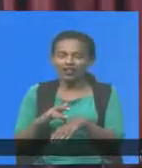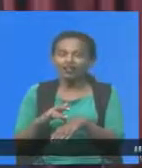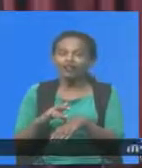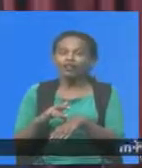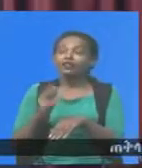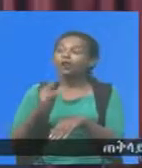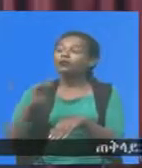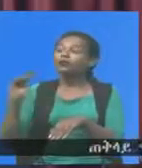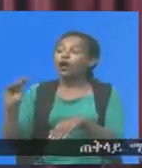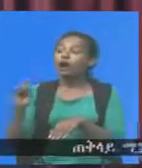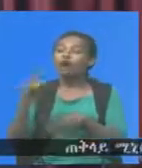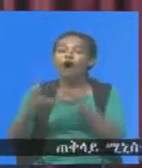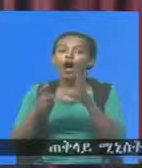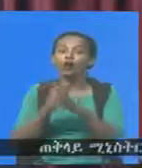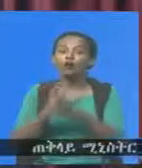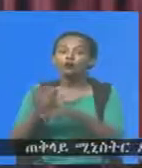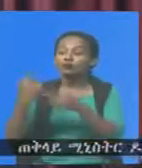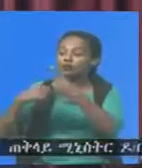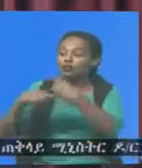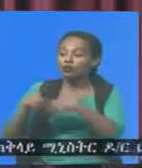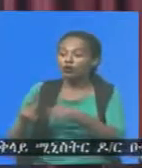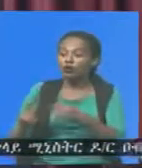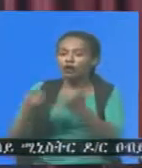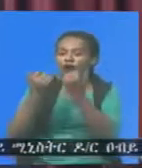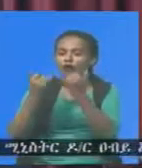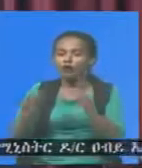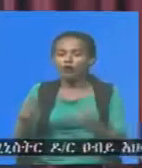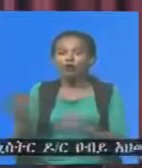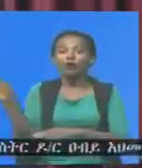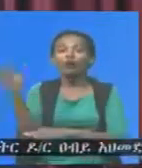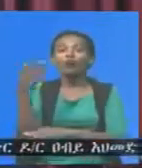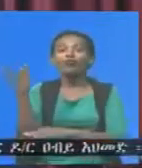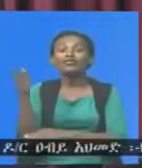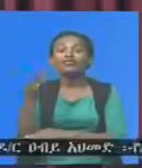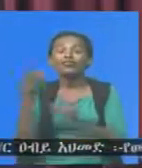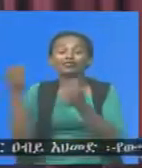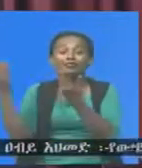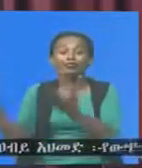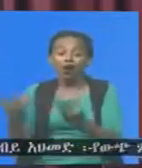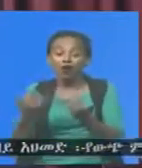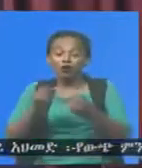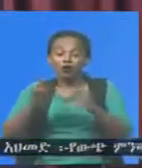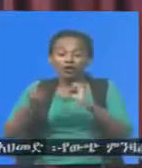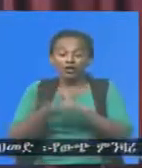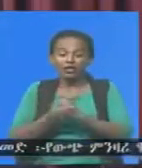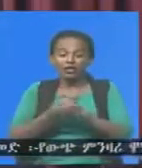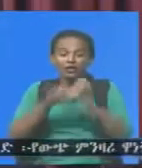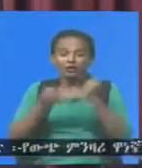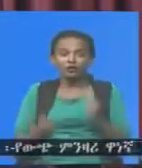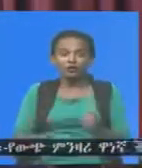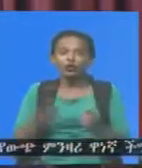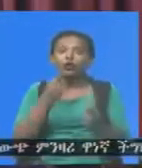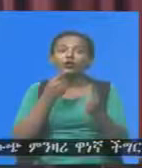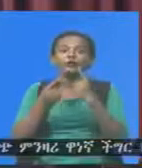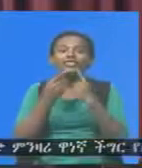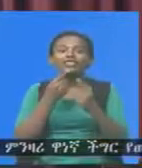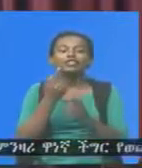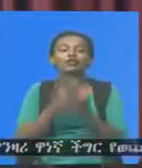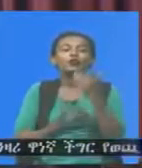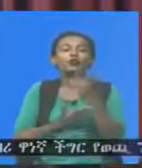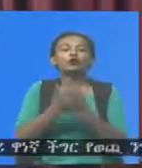የምዕራቡ ዓለም መተው ወረው ከፋፍለው ባንድራ ሰጥተውናል። አሁን መቀየር የምንችለው በንግግር በውይይት ብቻ